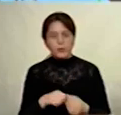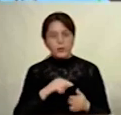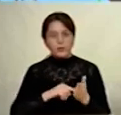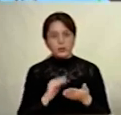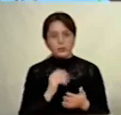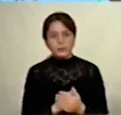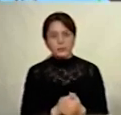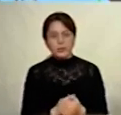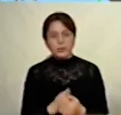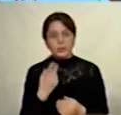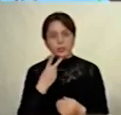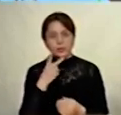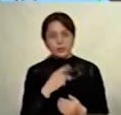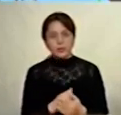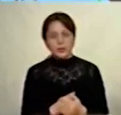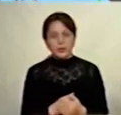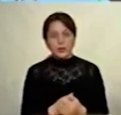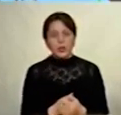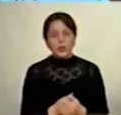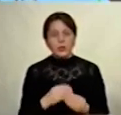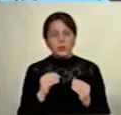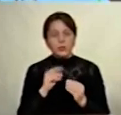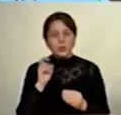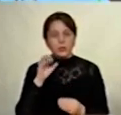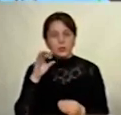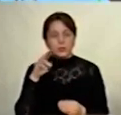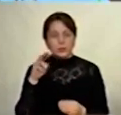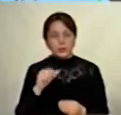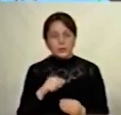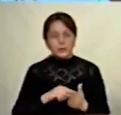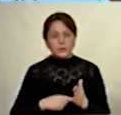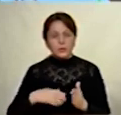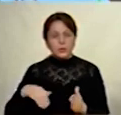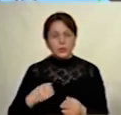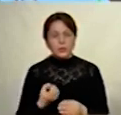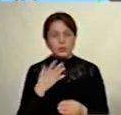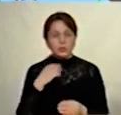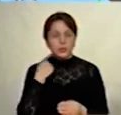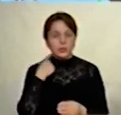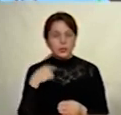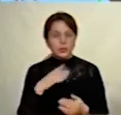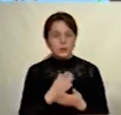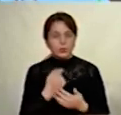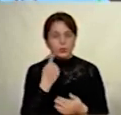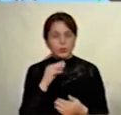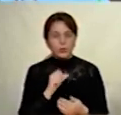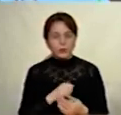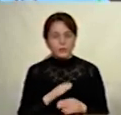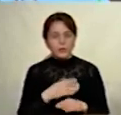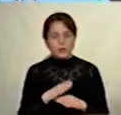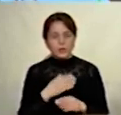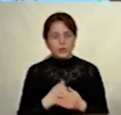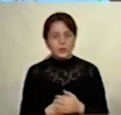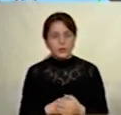virgulni qo'yamiz. Ikkinchisidachi, 10 lik asrda virguldan keyin nechta raqam turibdi? Bitta, barakalla.